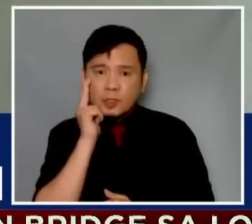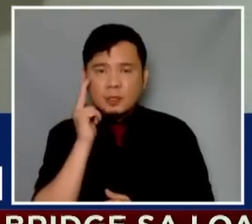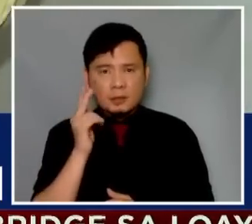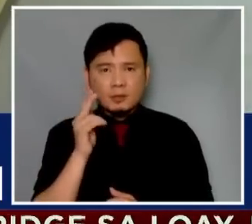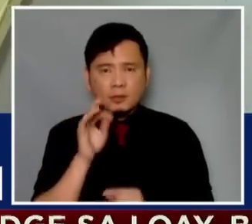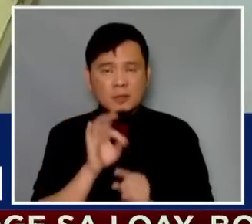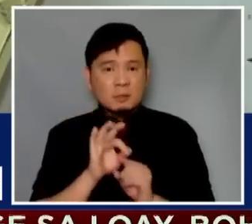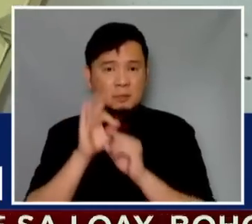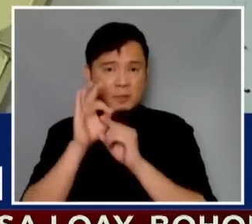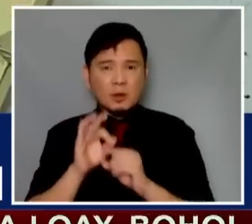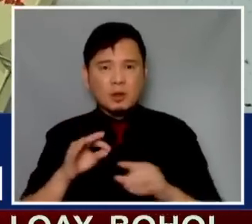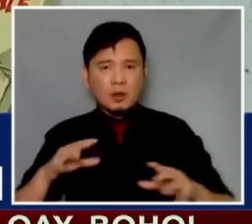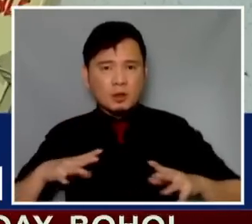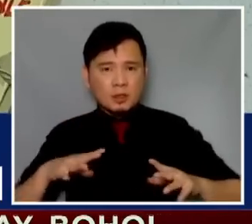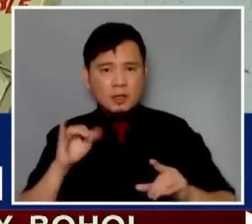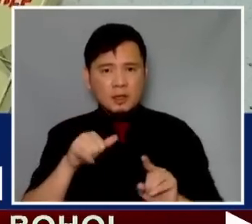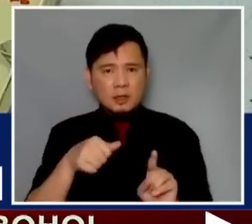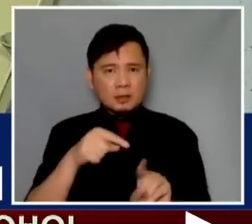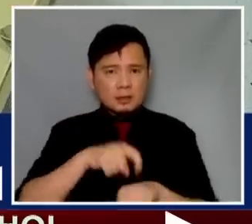Cruz, ABS-CBN News.